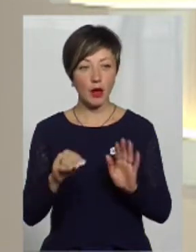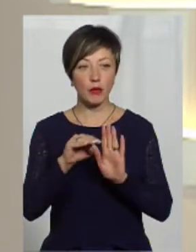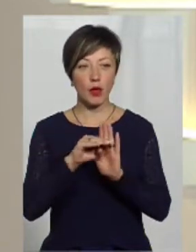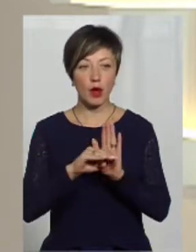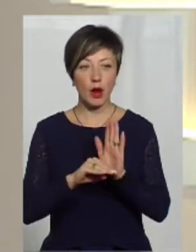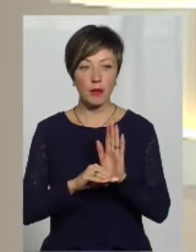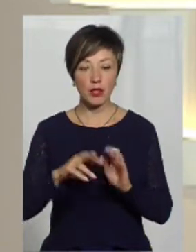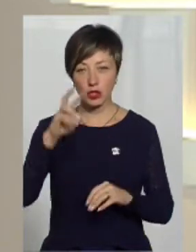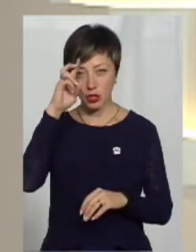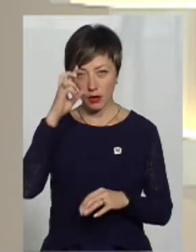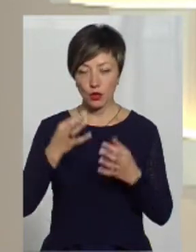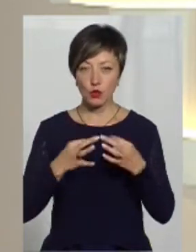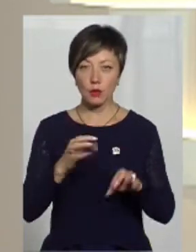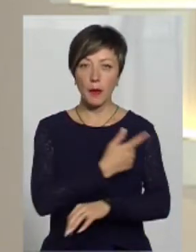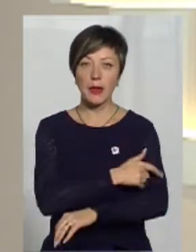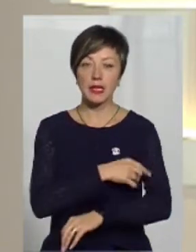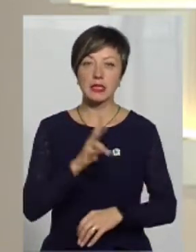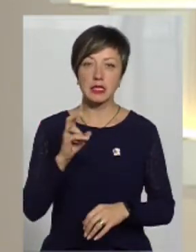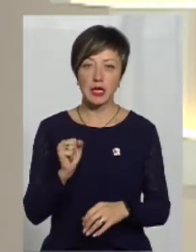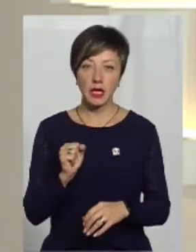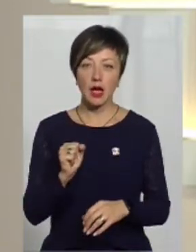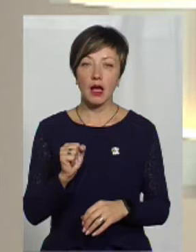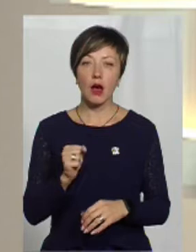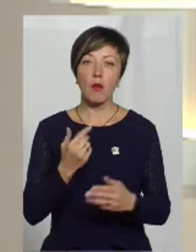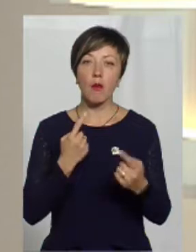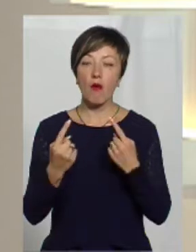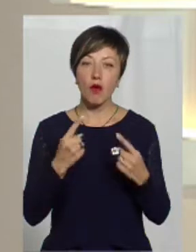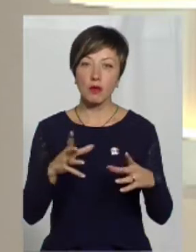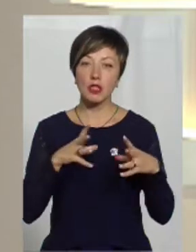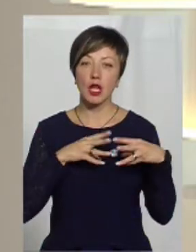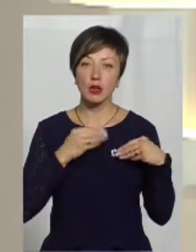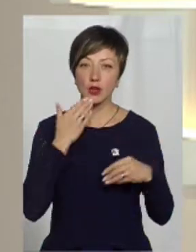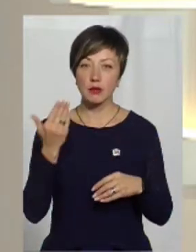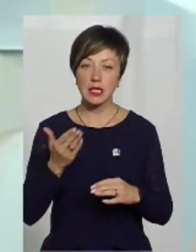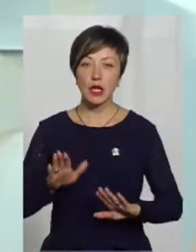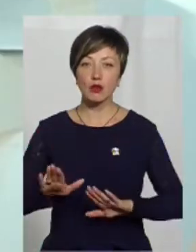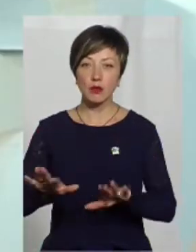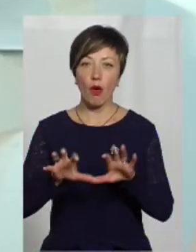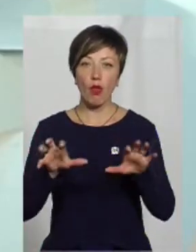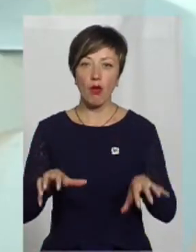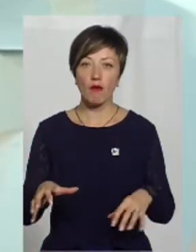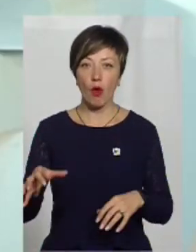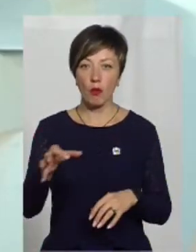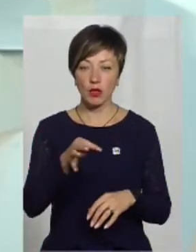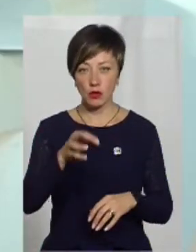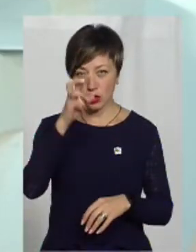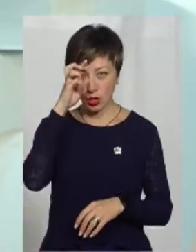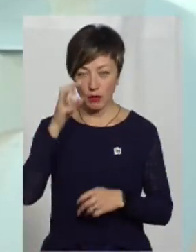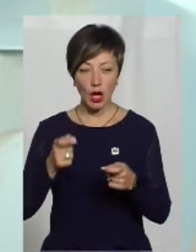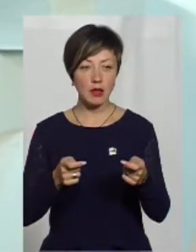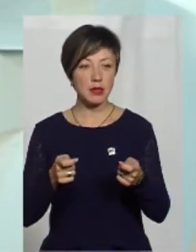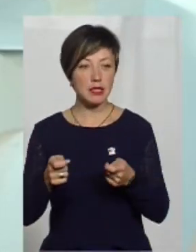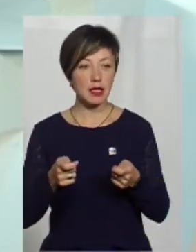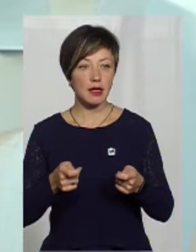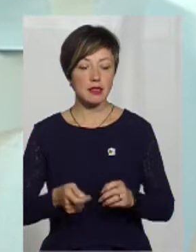програми державної «Доступна медицина», поговоримо з нашою спікеркою, заступницею голови Хмельницької обласної державної